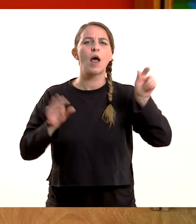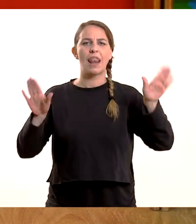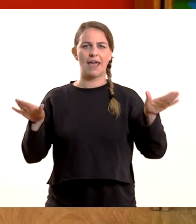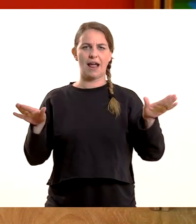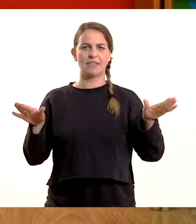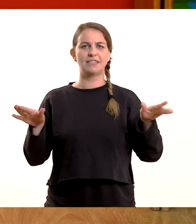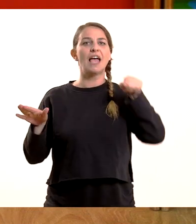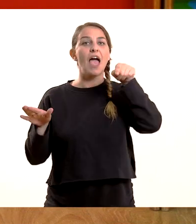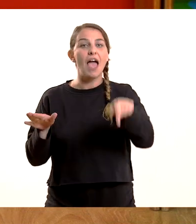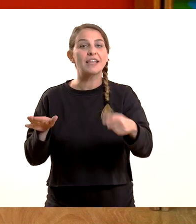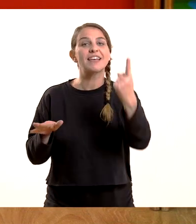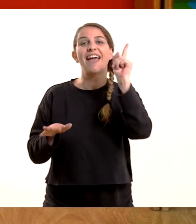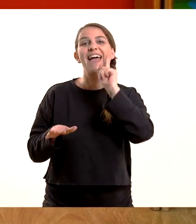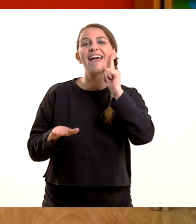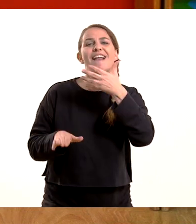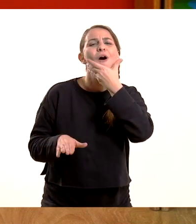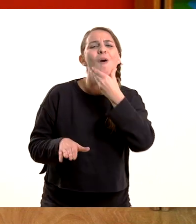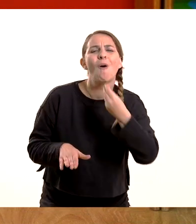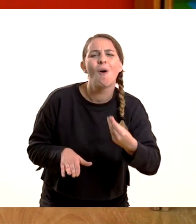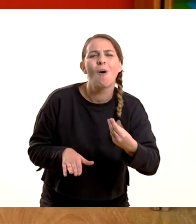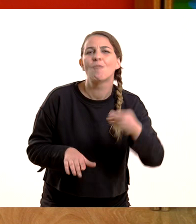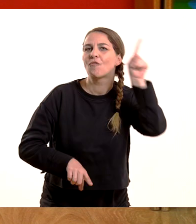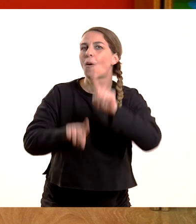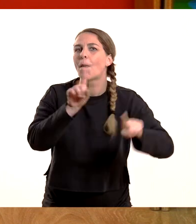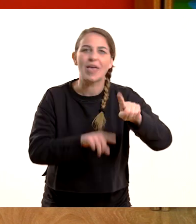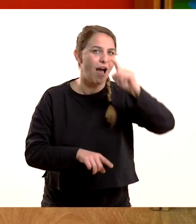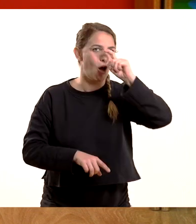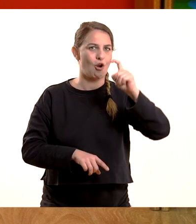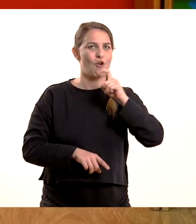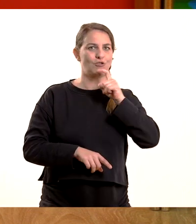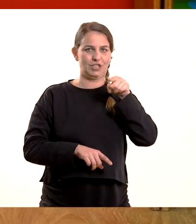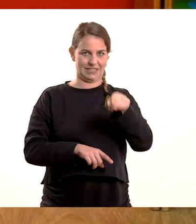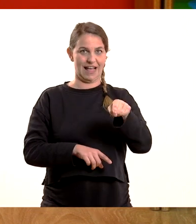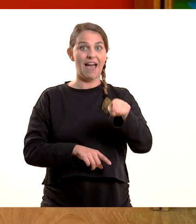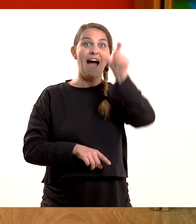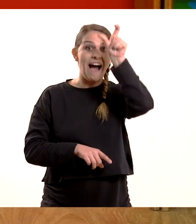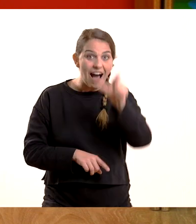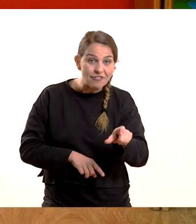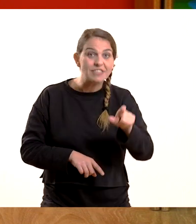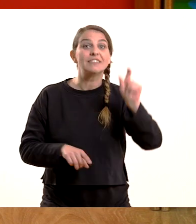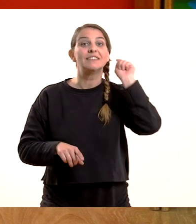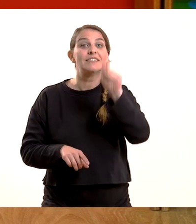όμορφο κορίτσι που τη λέγανε Ροζίτα. Δεν ήταν κορίτσι, ήταν νεράιδα.